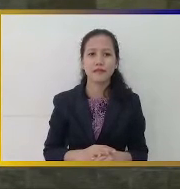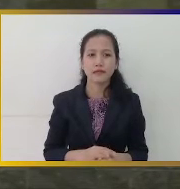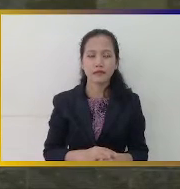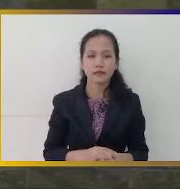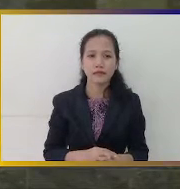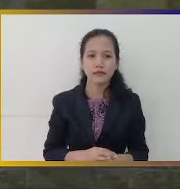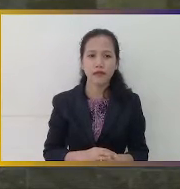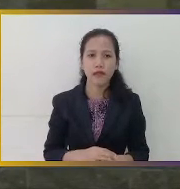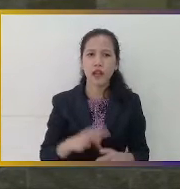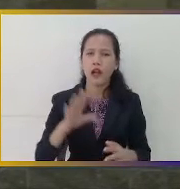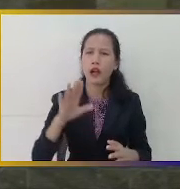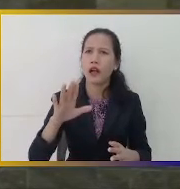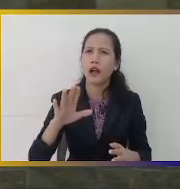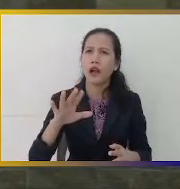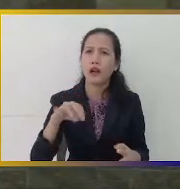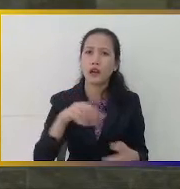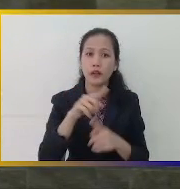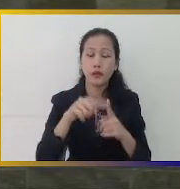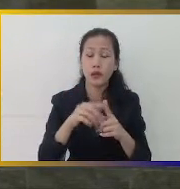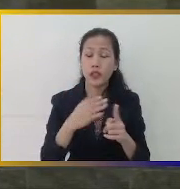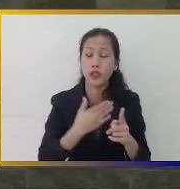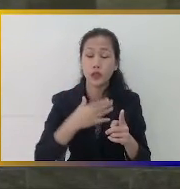nung ako po ay nakaranas ng isang karamdaman,